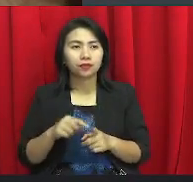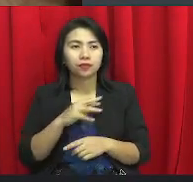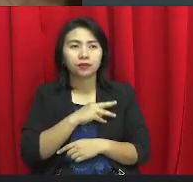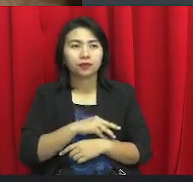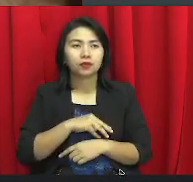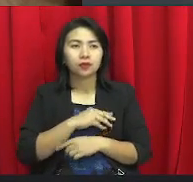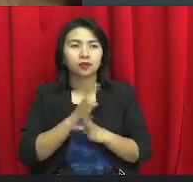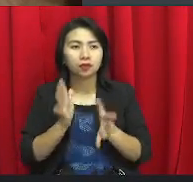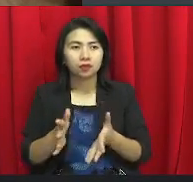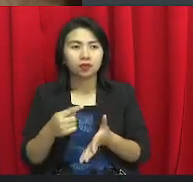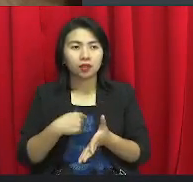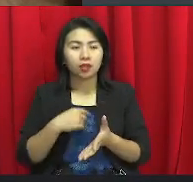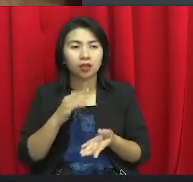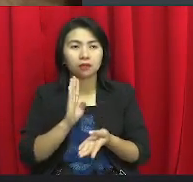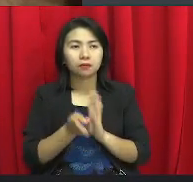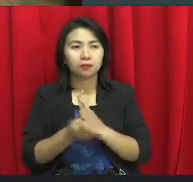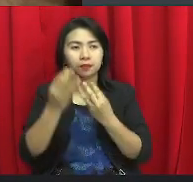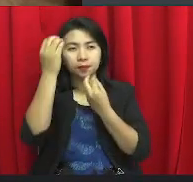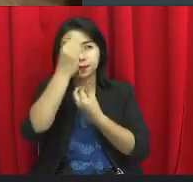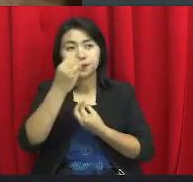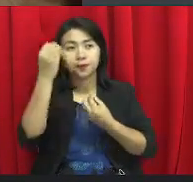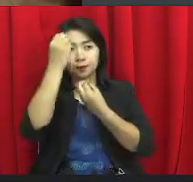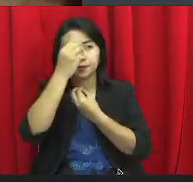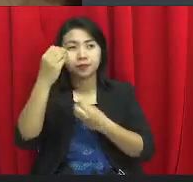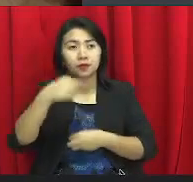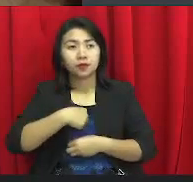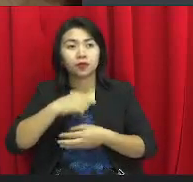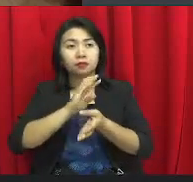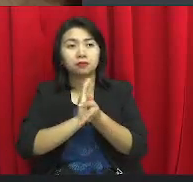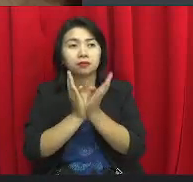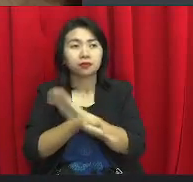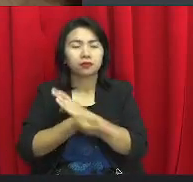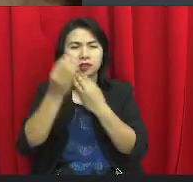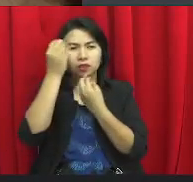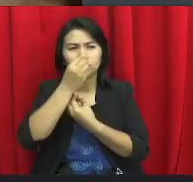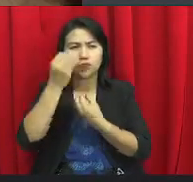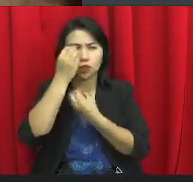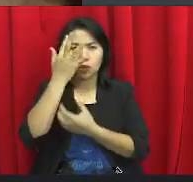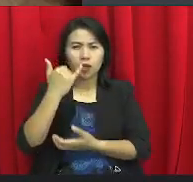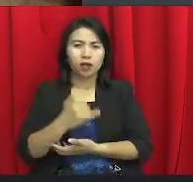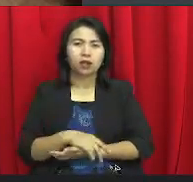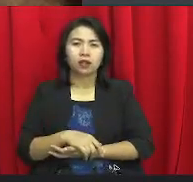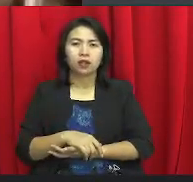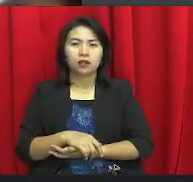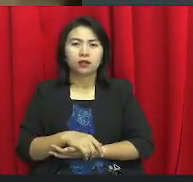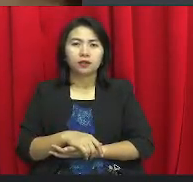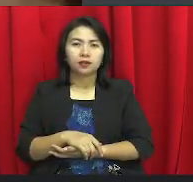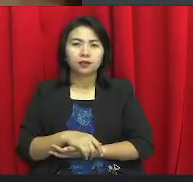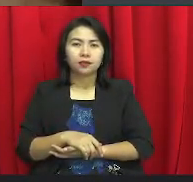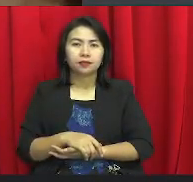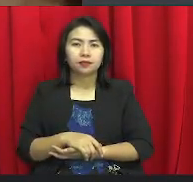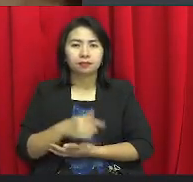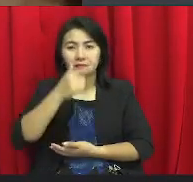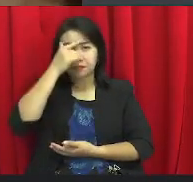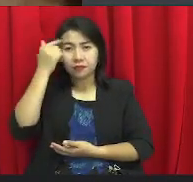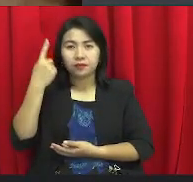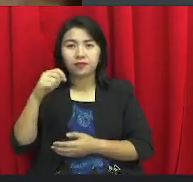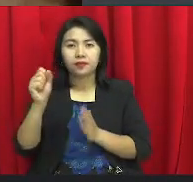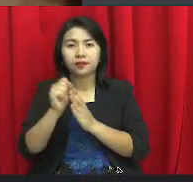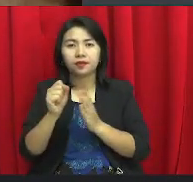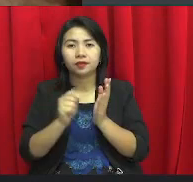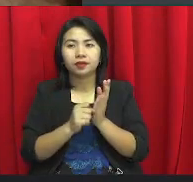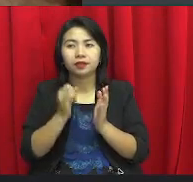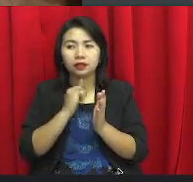pagiging confused. So magiging confused din po ako. Bakit? Dahilan sa yung standard ay